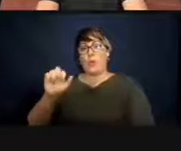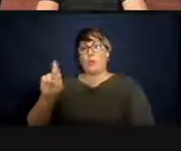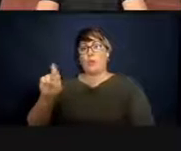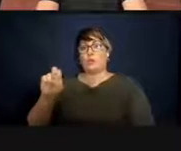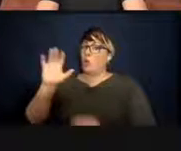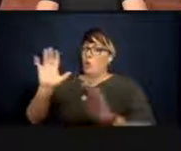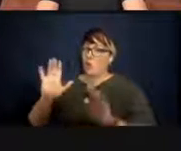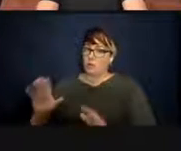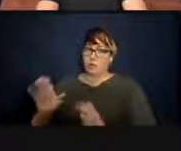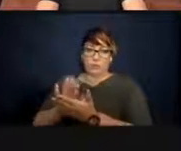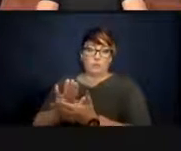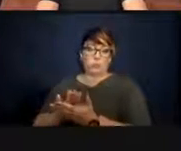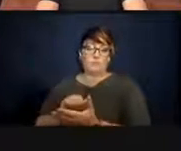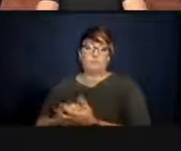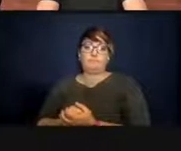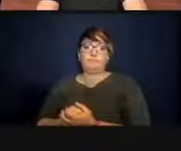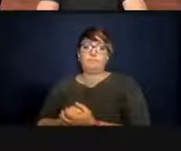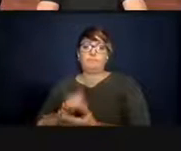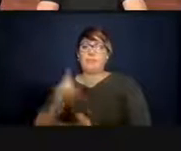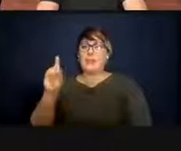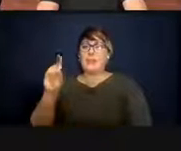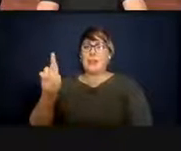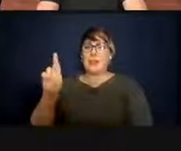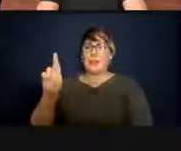الموضوع. دكتور أليسون،